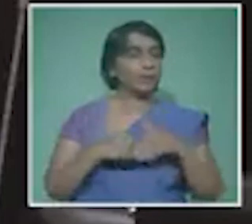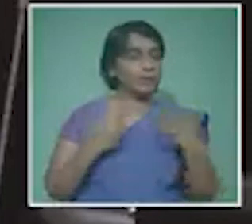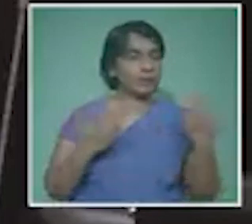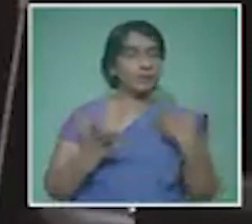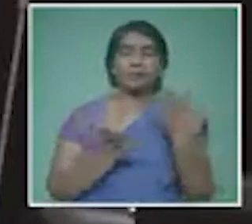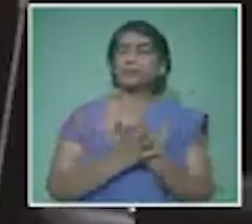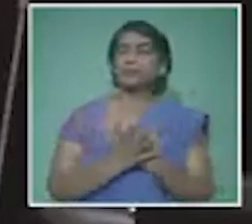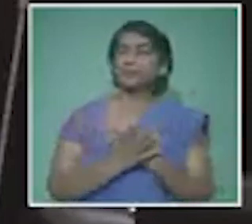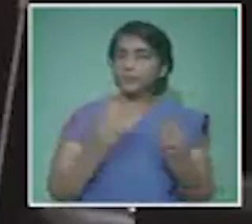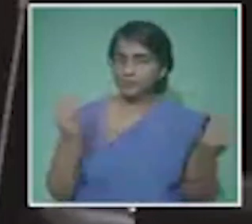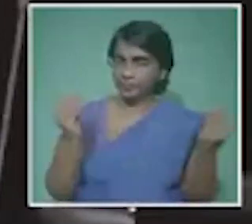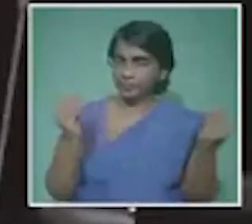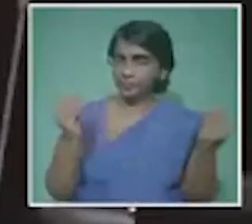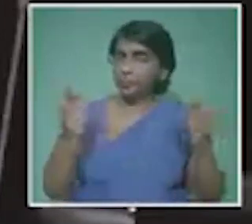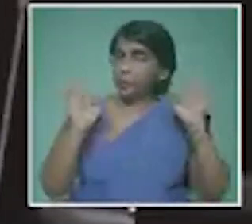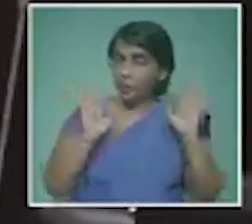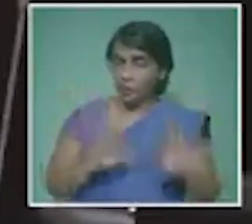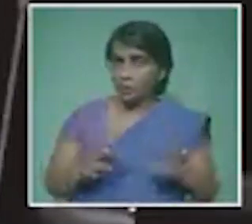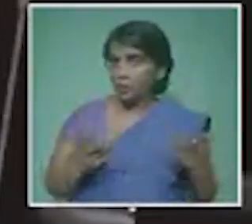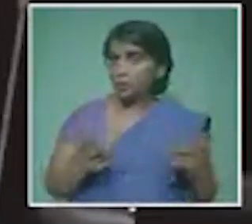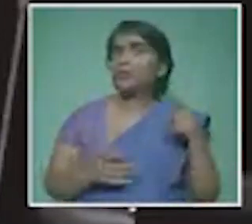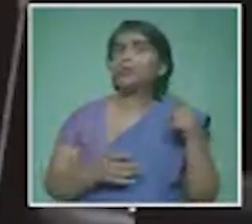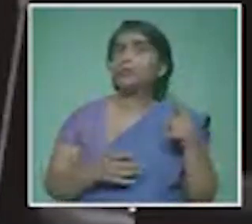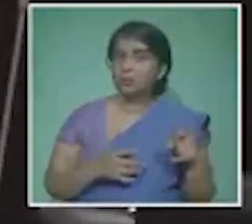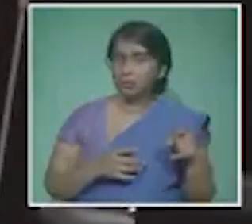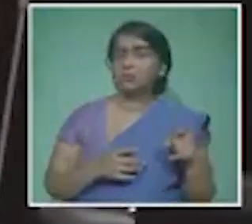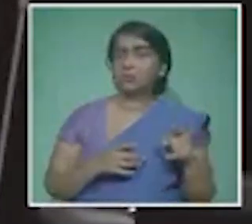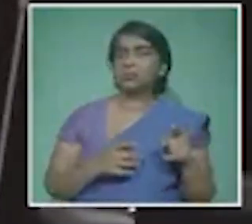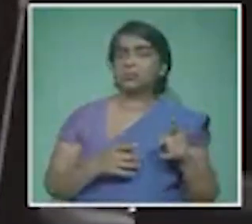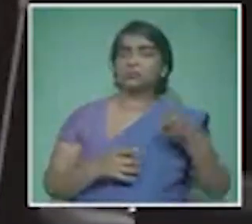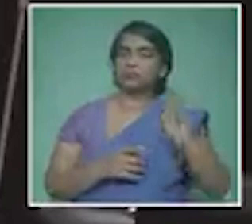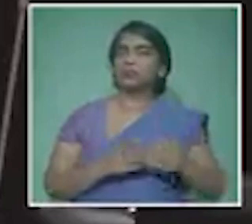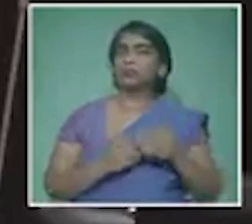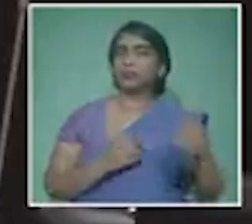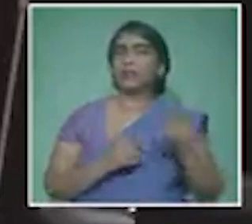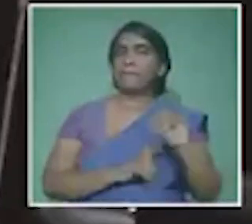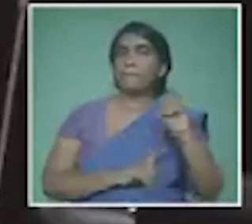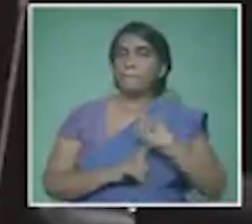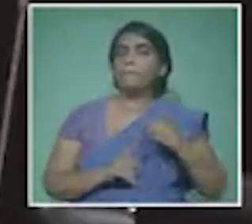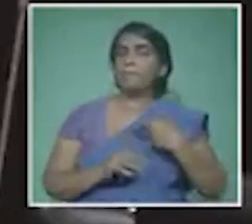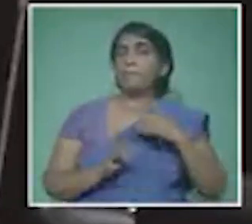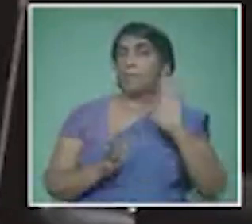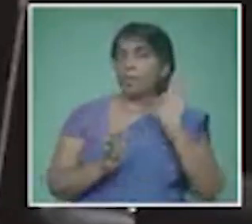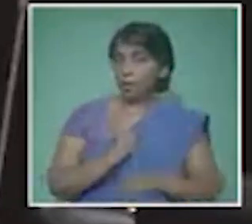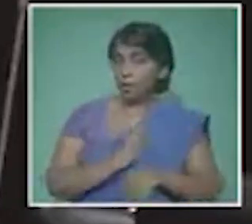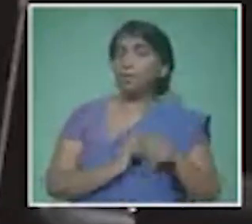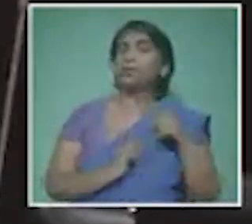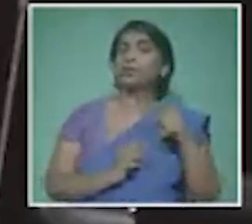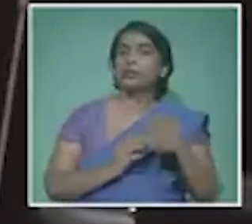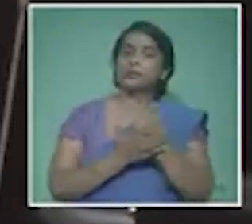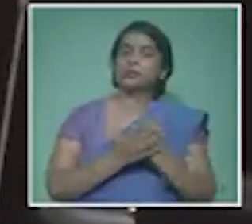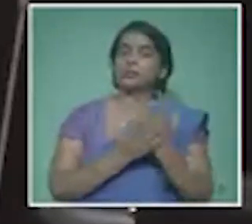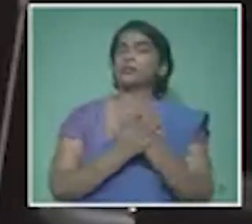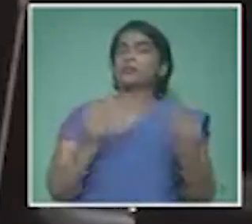நடைமுறைப்படுத்த வேண்டும். நடைமுறைப்படுத்த முயற்சித்து வருகின்றோம். அடுத்த 2-3 ஆண்டுகளில் இளைஞர்கள் என்ற சமுதாயம் நாட்டில் இருக்காது. இளைஞர்கள் என்ற இனம் மீதம்